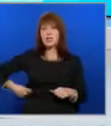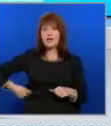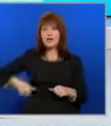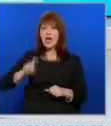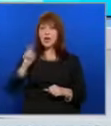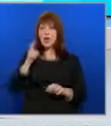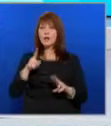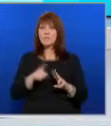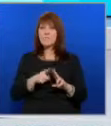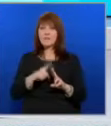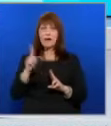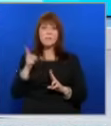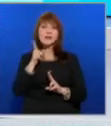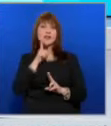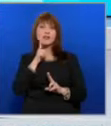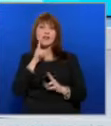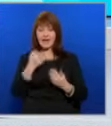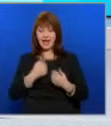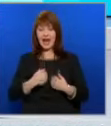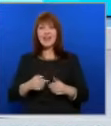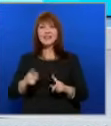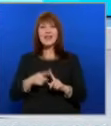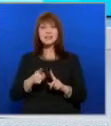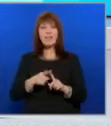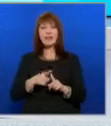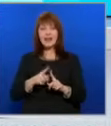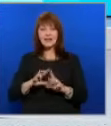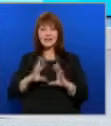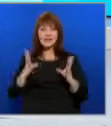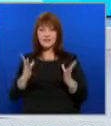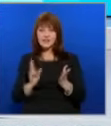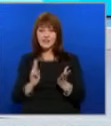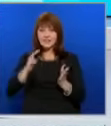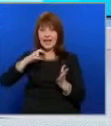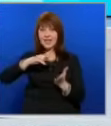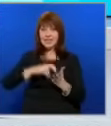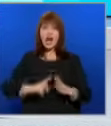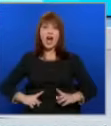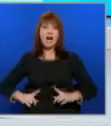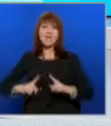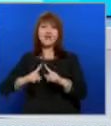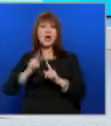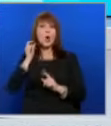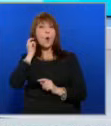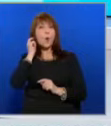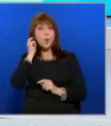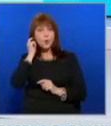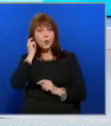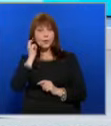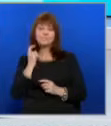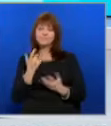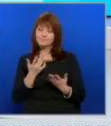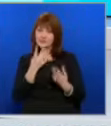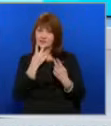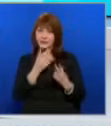Пеев, първият човек с трансплантации в света, изкачил най-високата точка на планината връх Ухуру, застана пред камерата